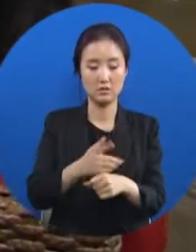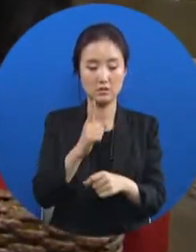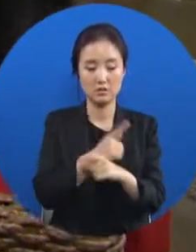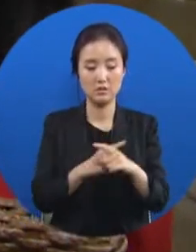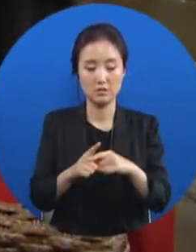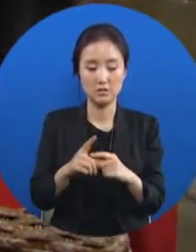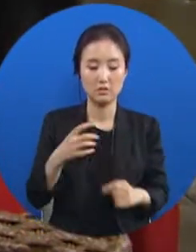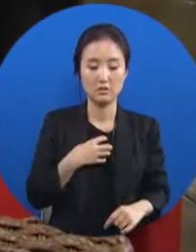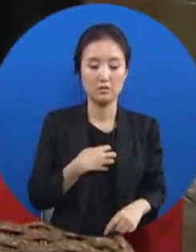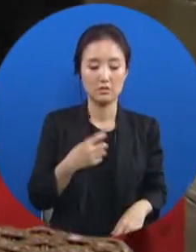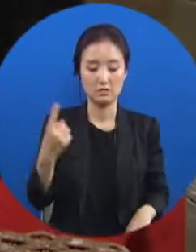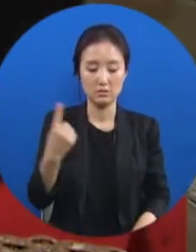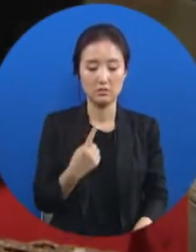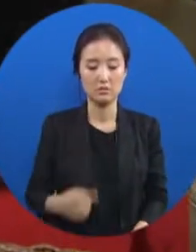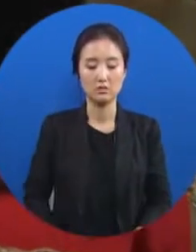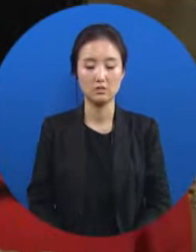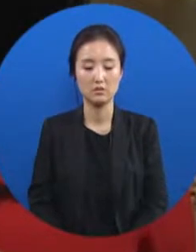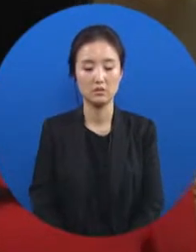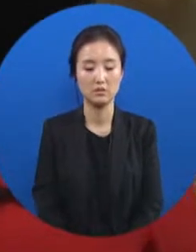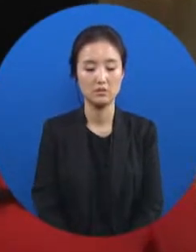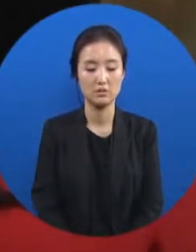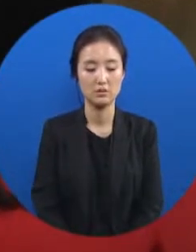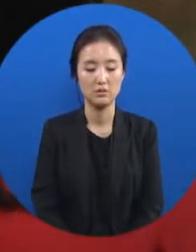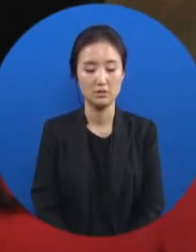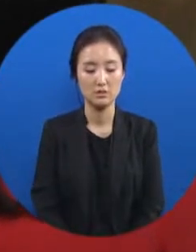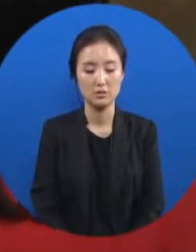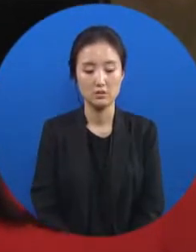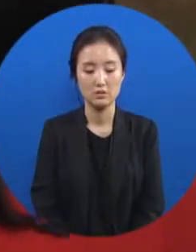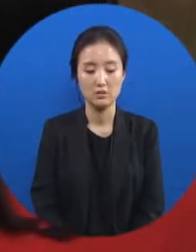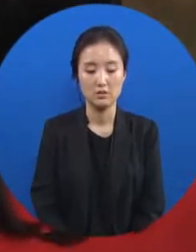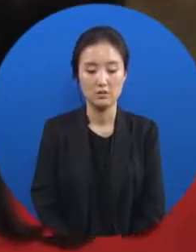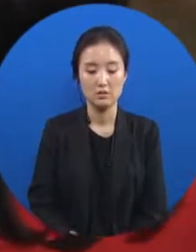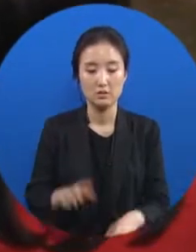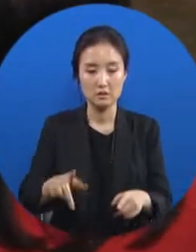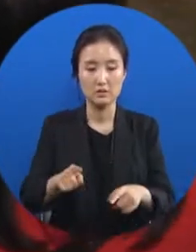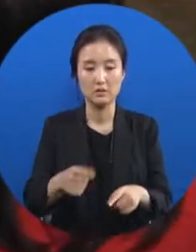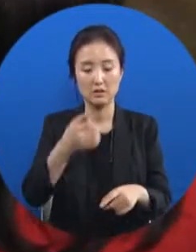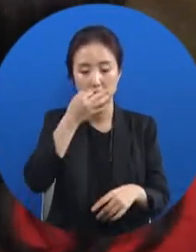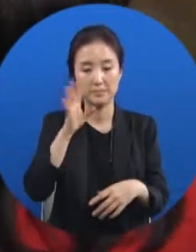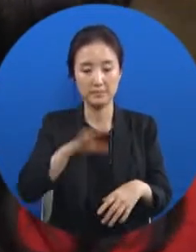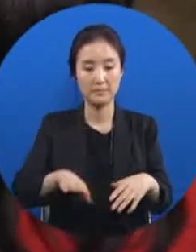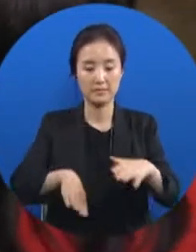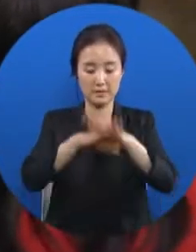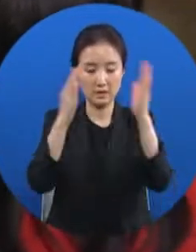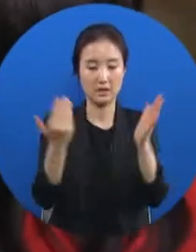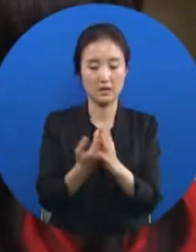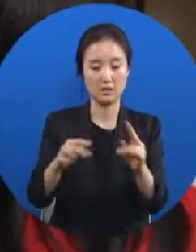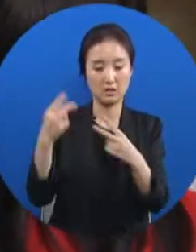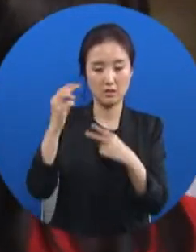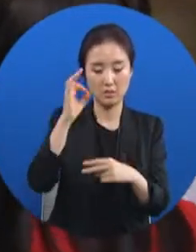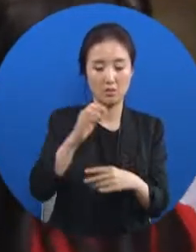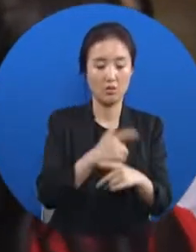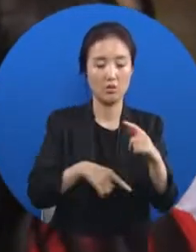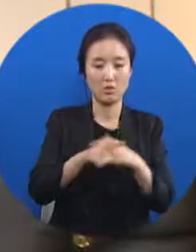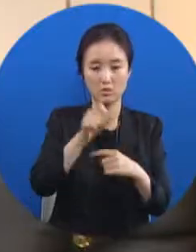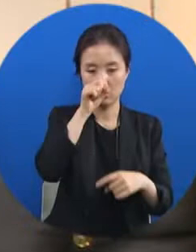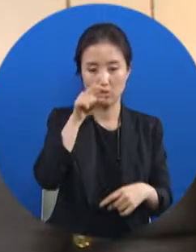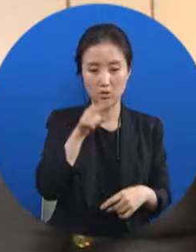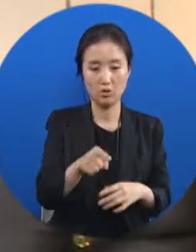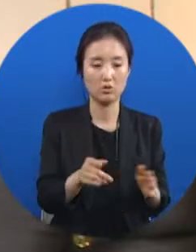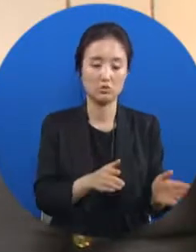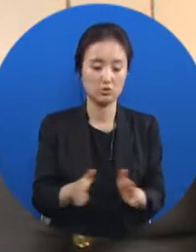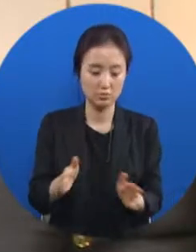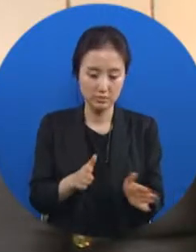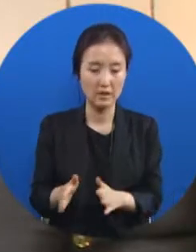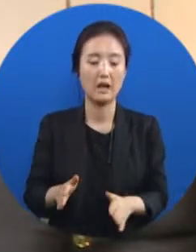위기가 오고 그리고 되게 어려웠지만 지나고 나서 보니까 그 모든 것이 예 결국은 더 좋은 걸